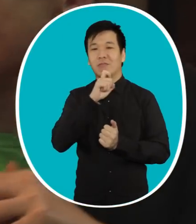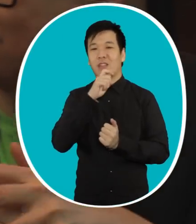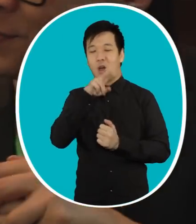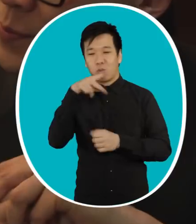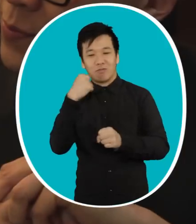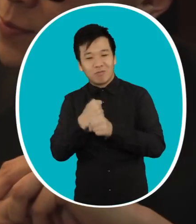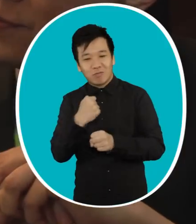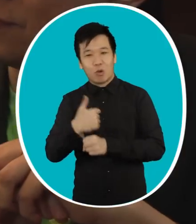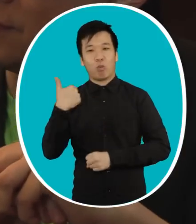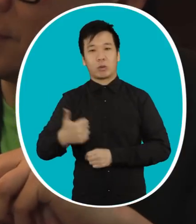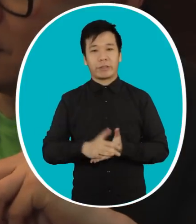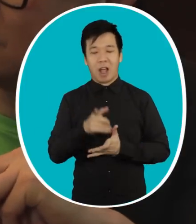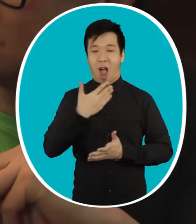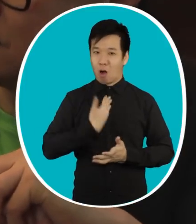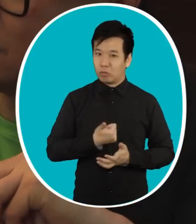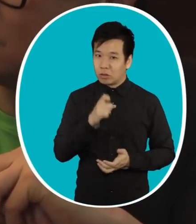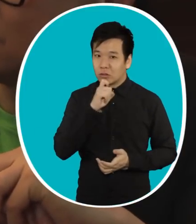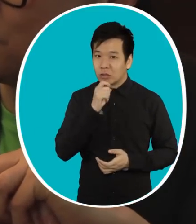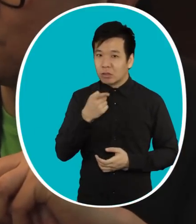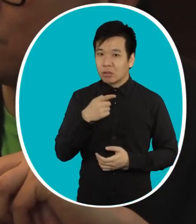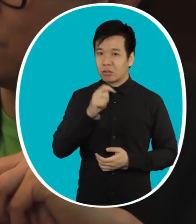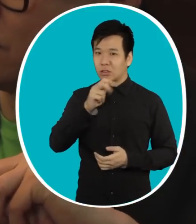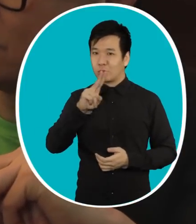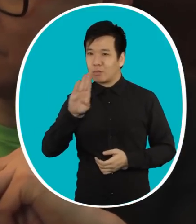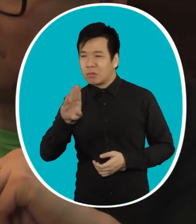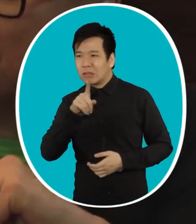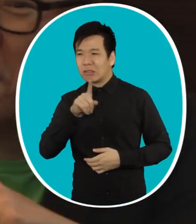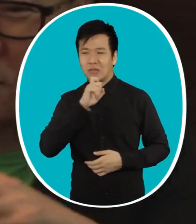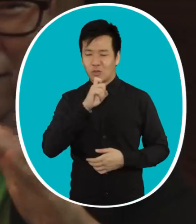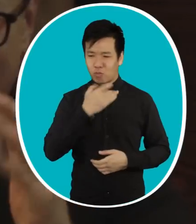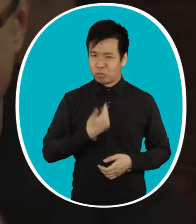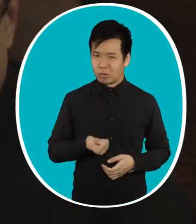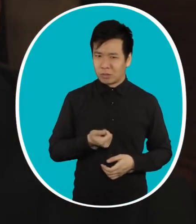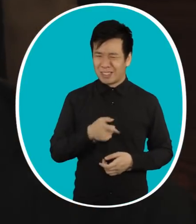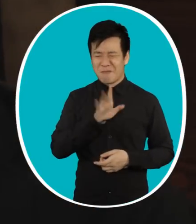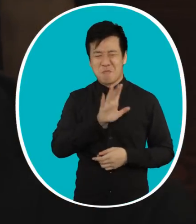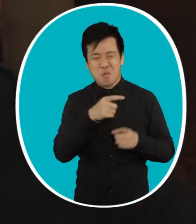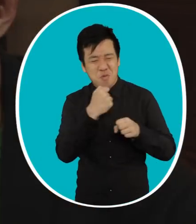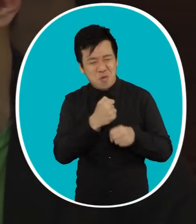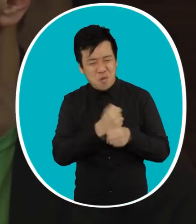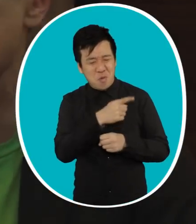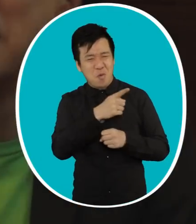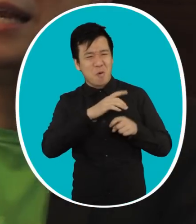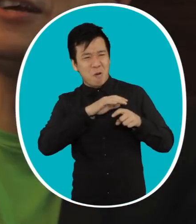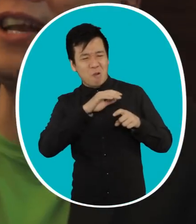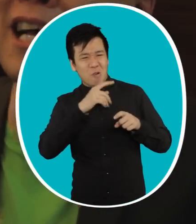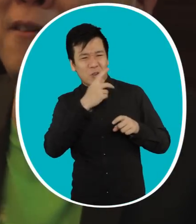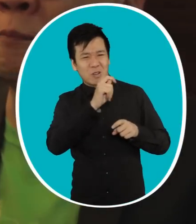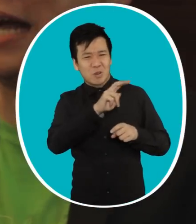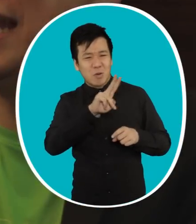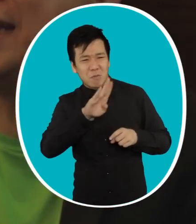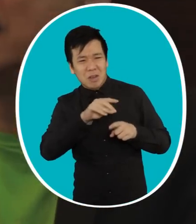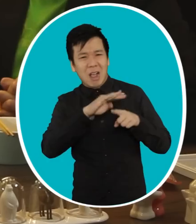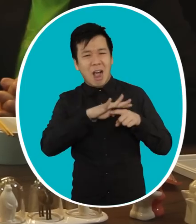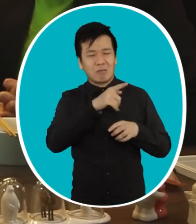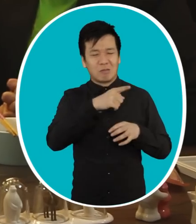啊？你都算幾有良心。點解你喺 TVB 出嚟都咁有良心嘅？ 你唔可以假設喺 TVB 做嘢嘅人冇良心，這個咧就係誤